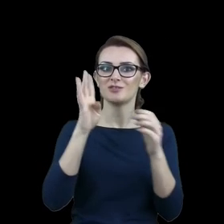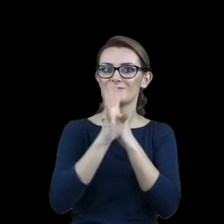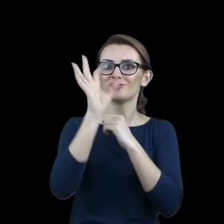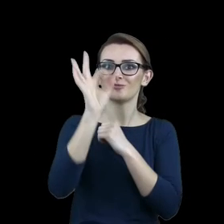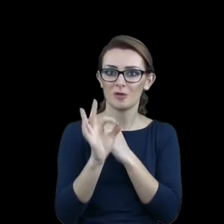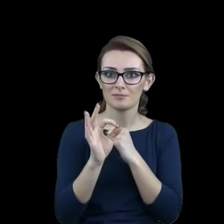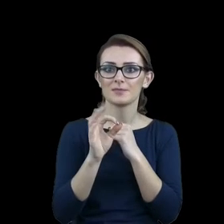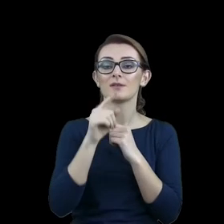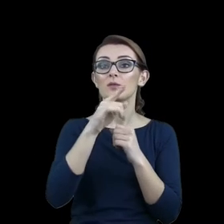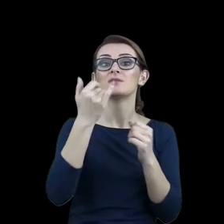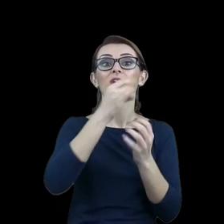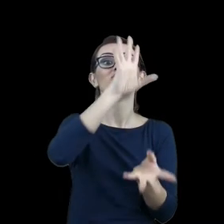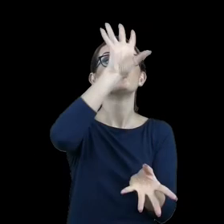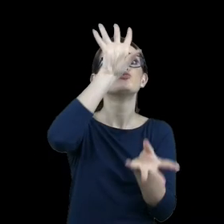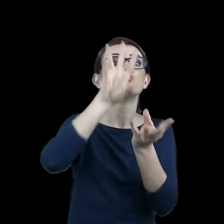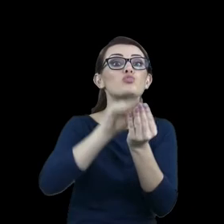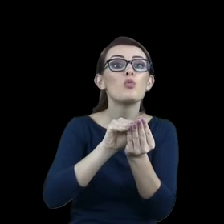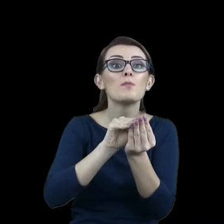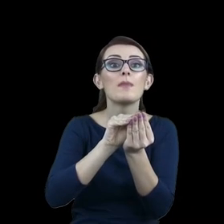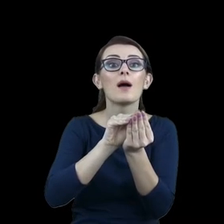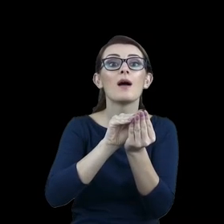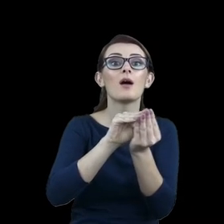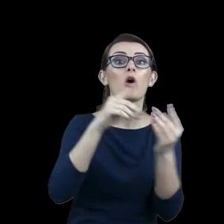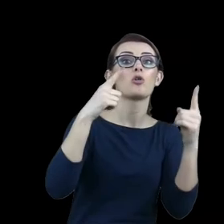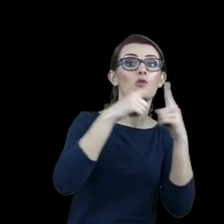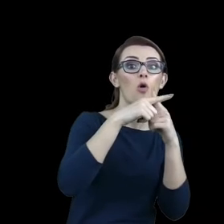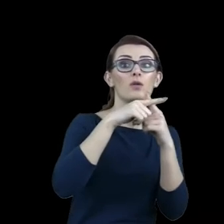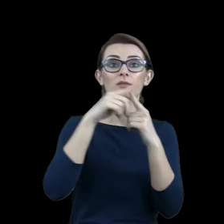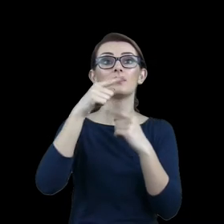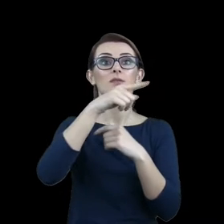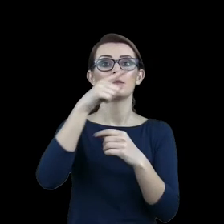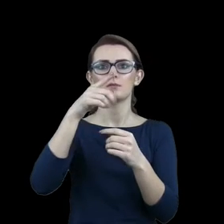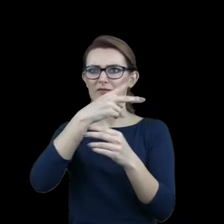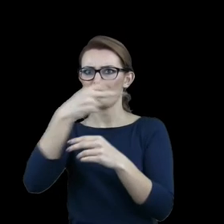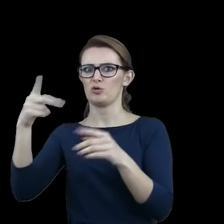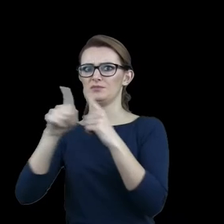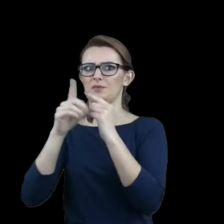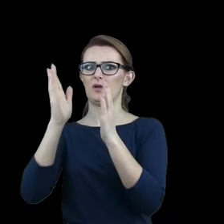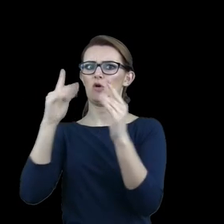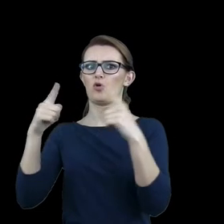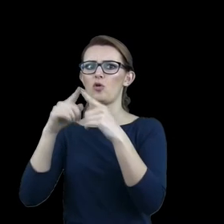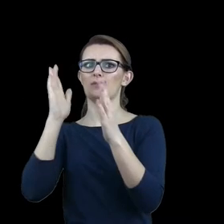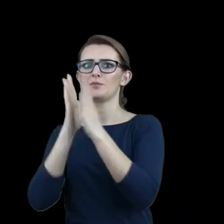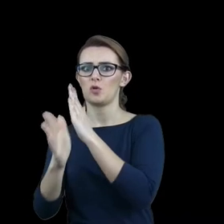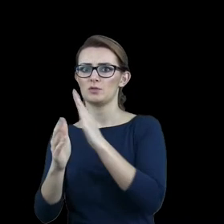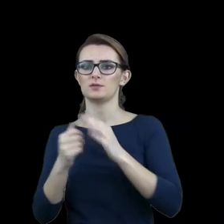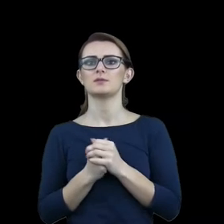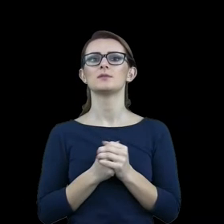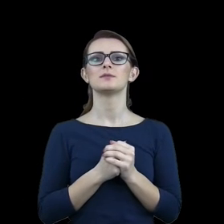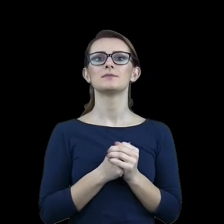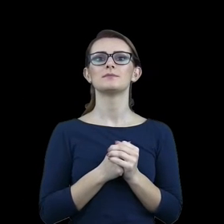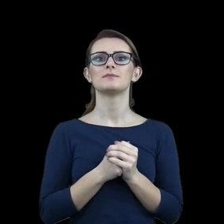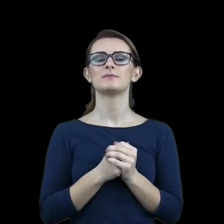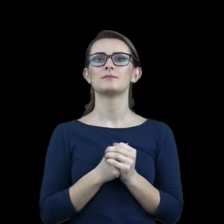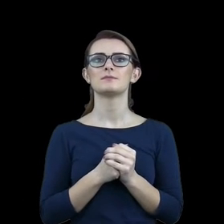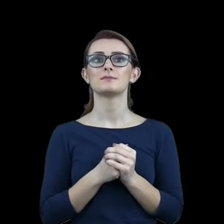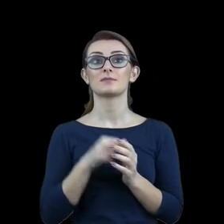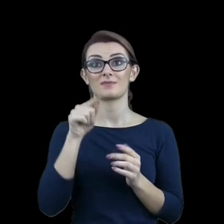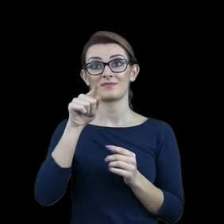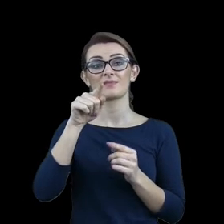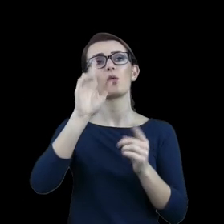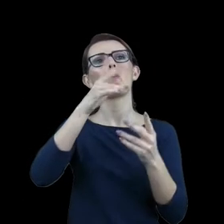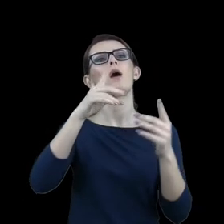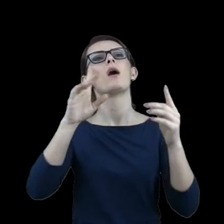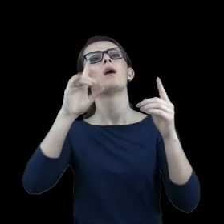prosty. No i takie kąty, których miary sumują się do miary kąta